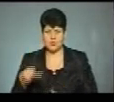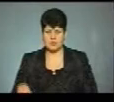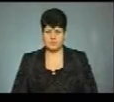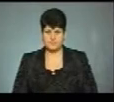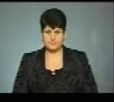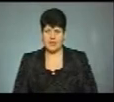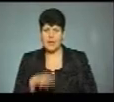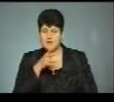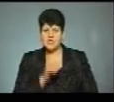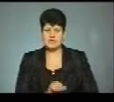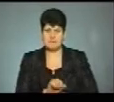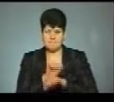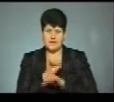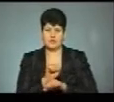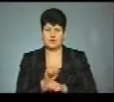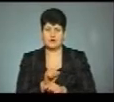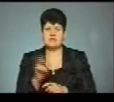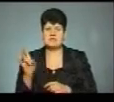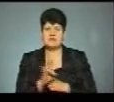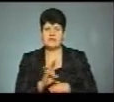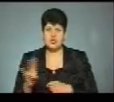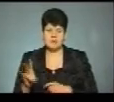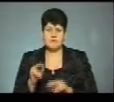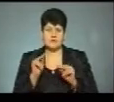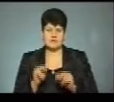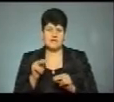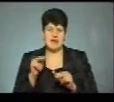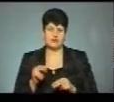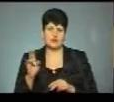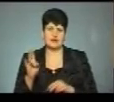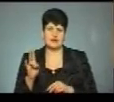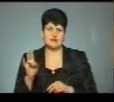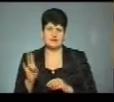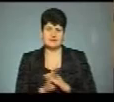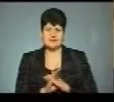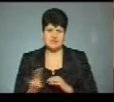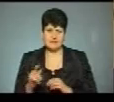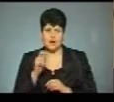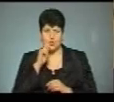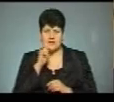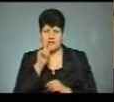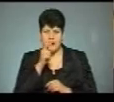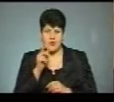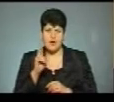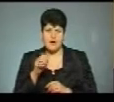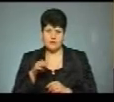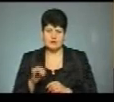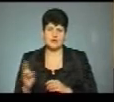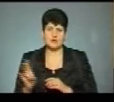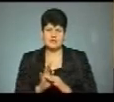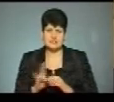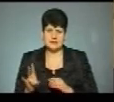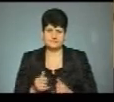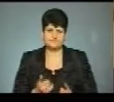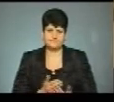Під час мітингу «Реквієму» священники Православної церкви України і Української греко-католицької церкви відправили молебень за загиблими під час